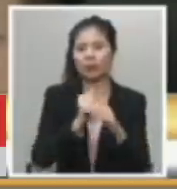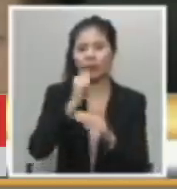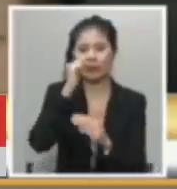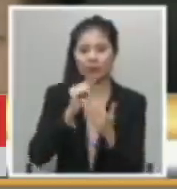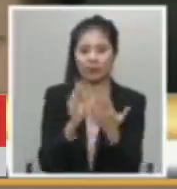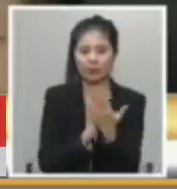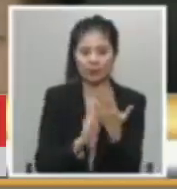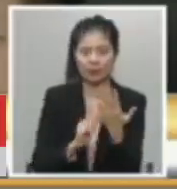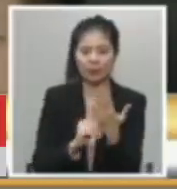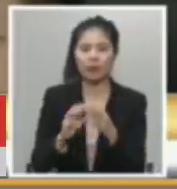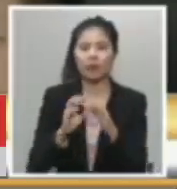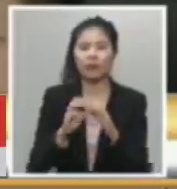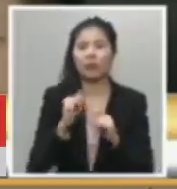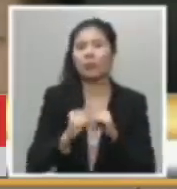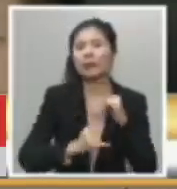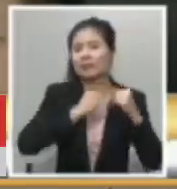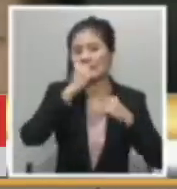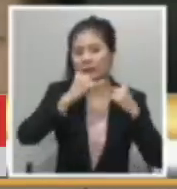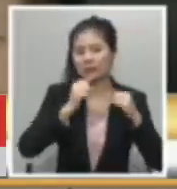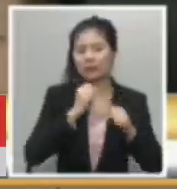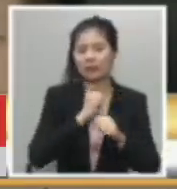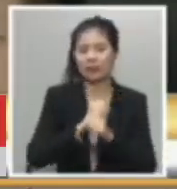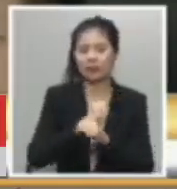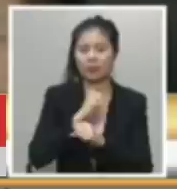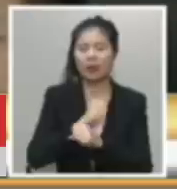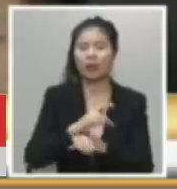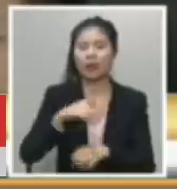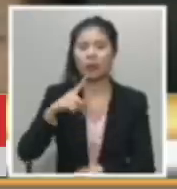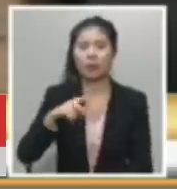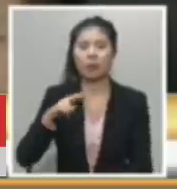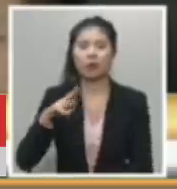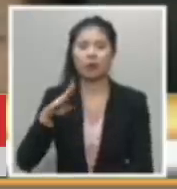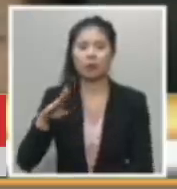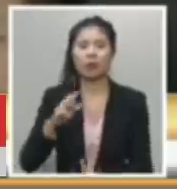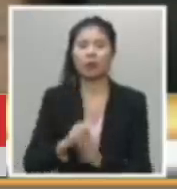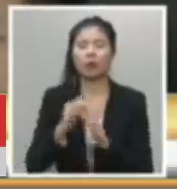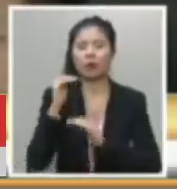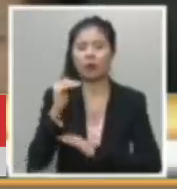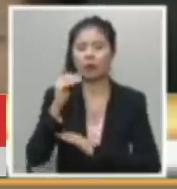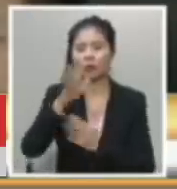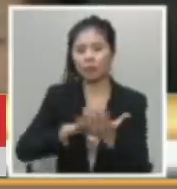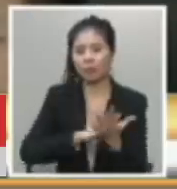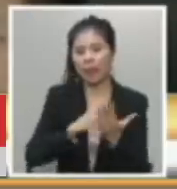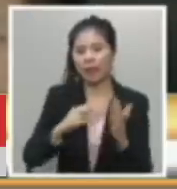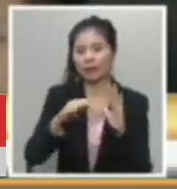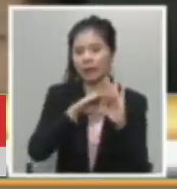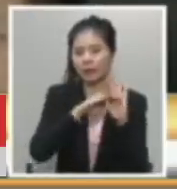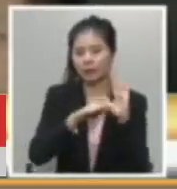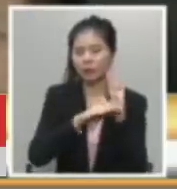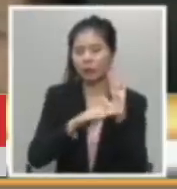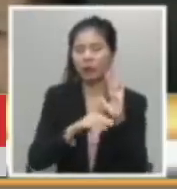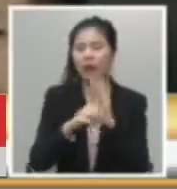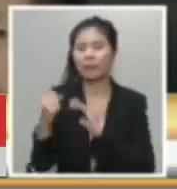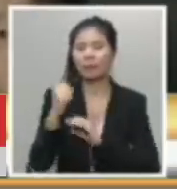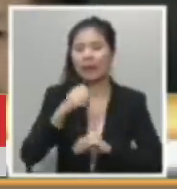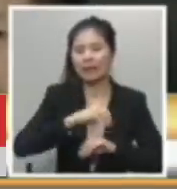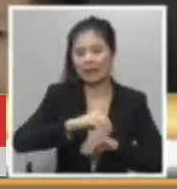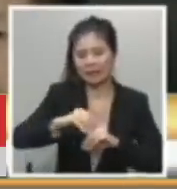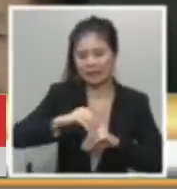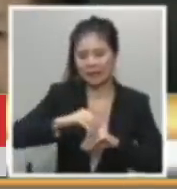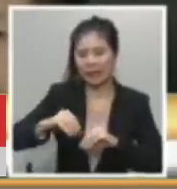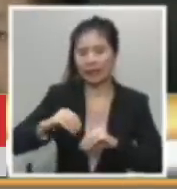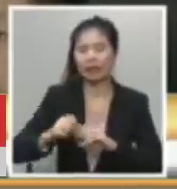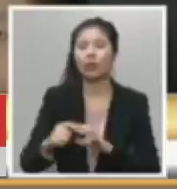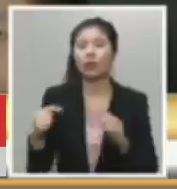งกฎหมายฉบับนี้คือพระราชบัญญัติกำหนดแผนและขั้นตอนการกระจายอำนาจสู่องค์กรปกครองส่วน